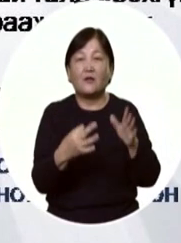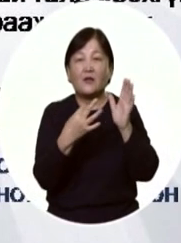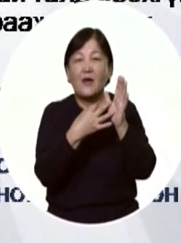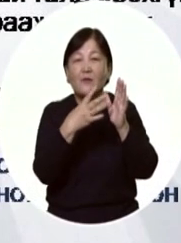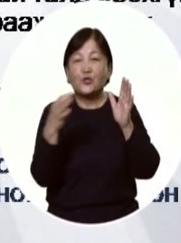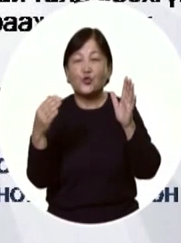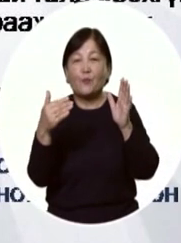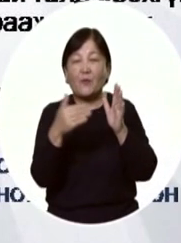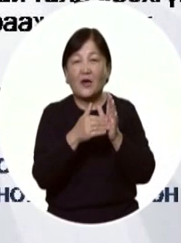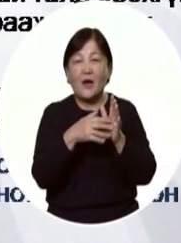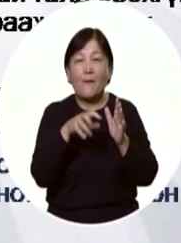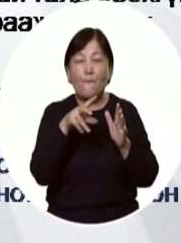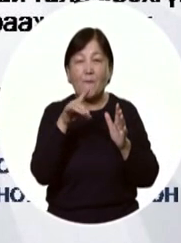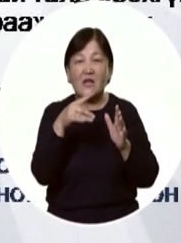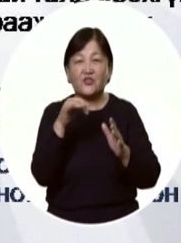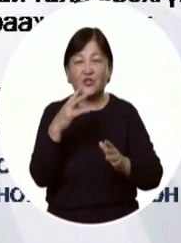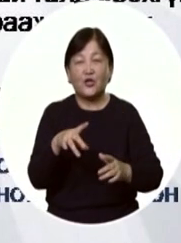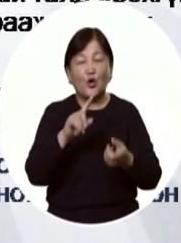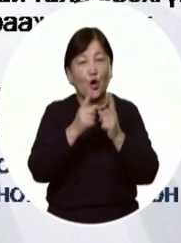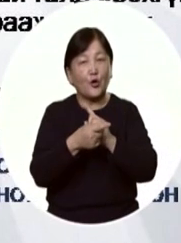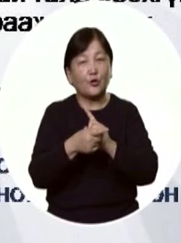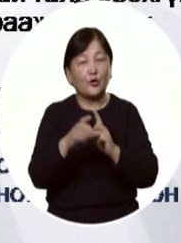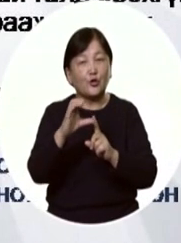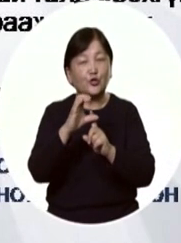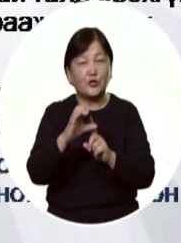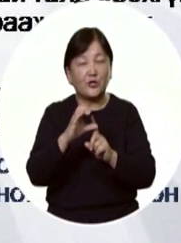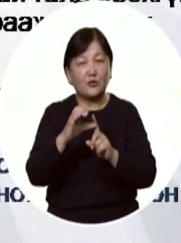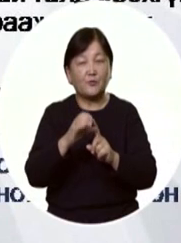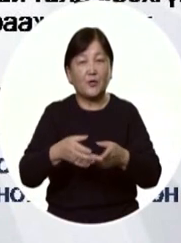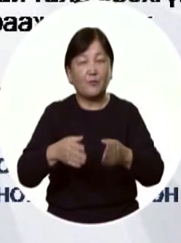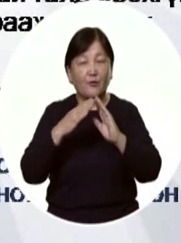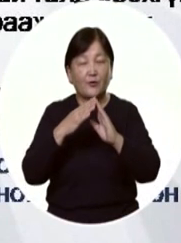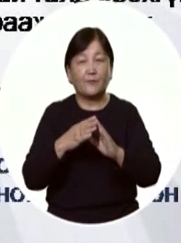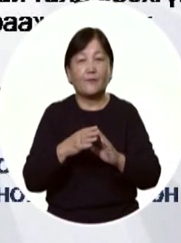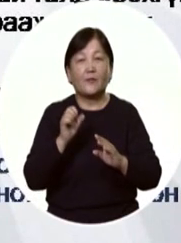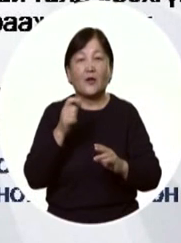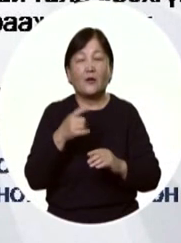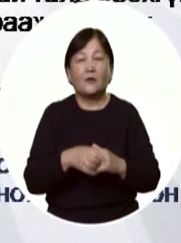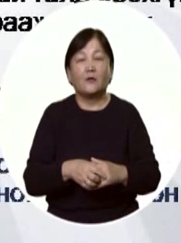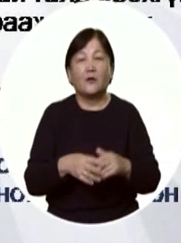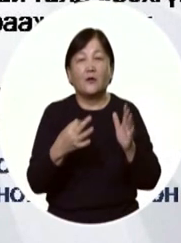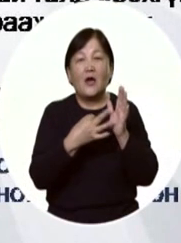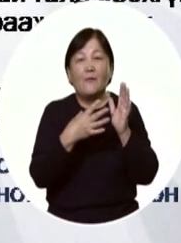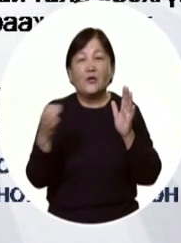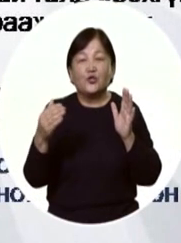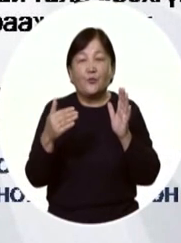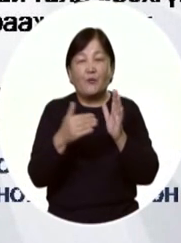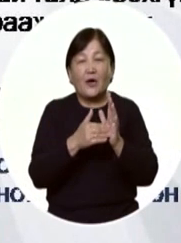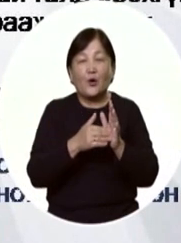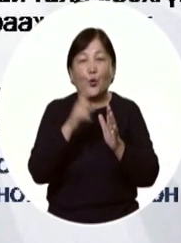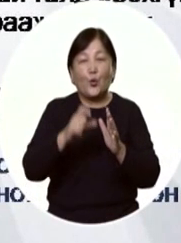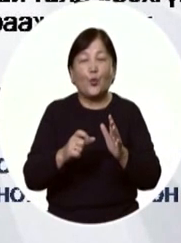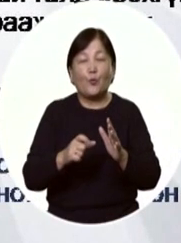малчин оронд социализм байгуулахаас чухал юм байгаа. Авгыг хязгаарын төлөө өрдөл 800 мянган хүн аж дүрдэг энэ орныг